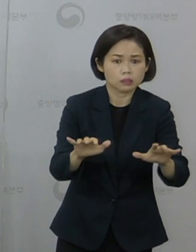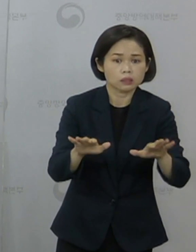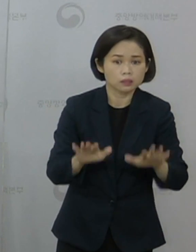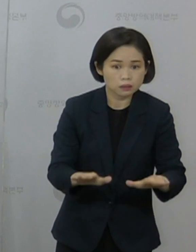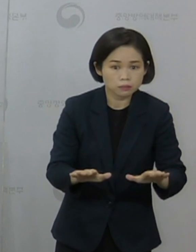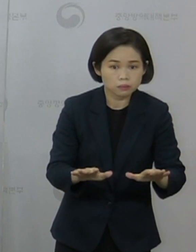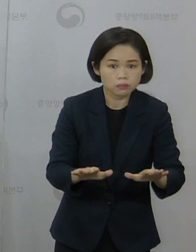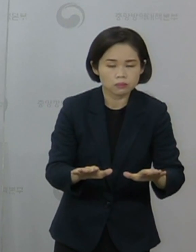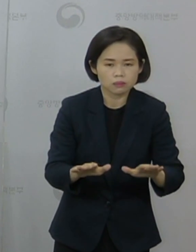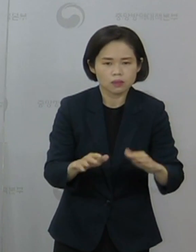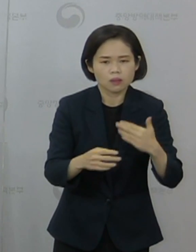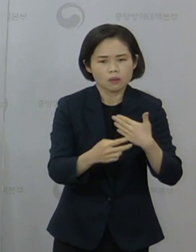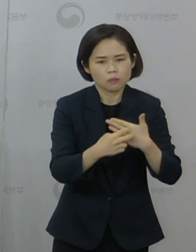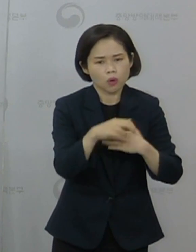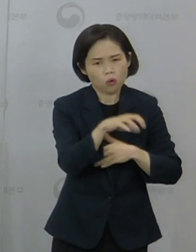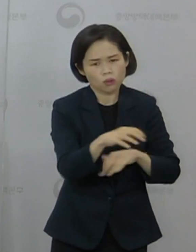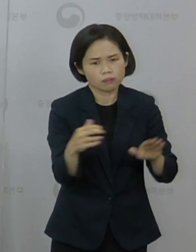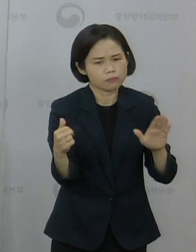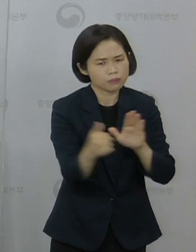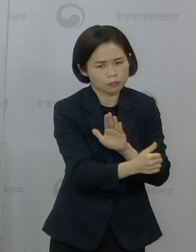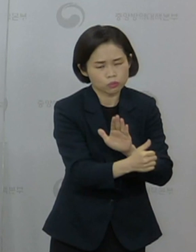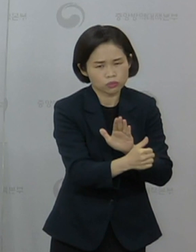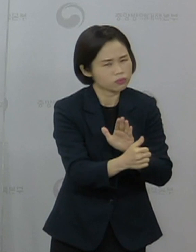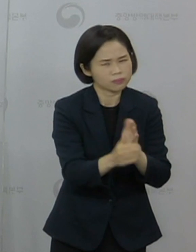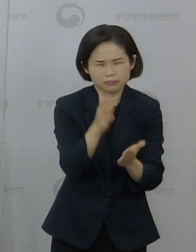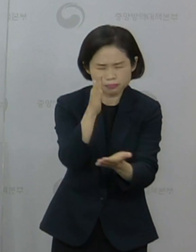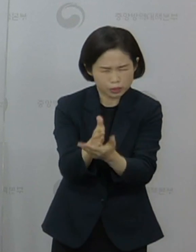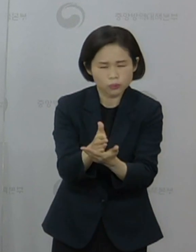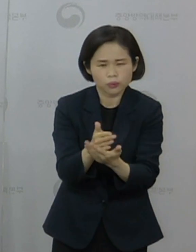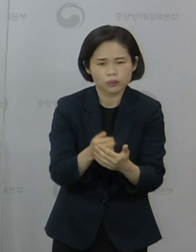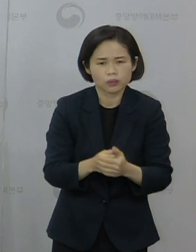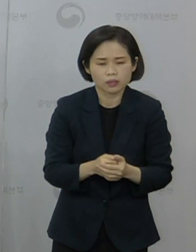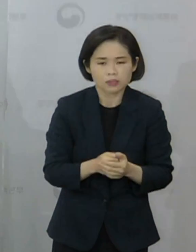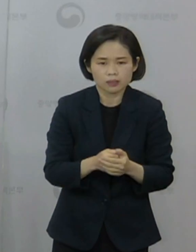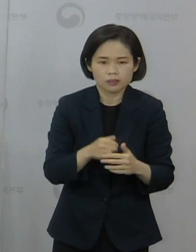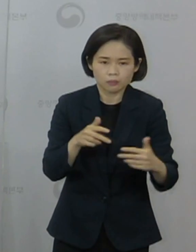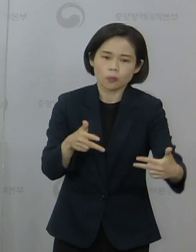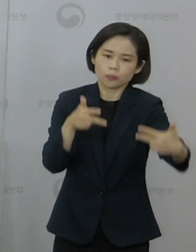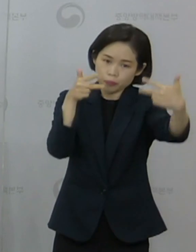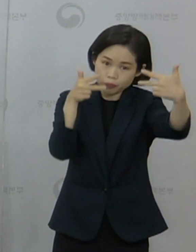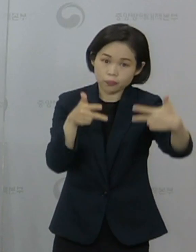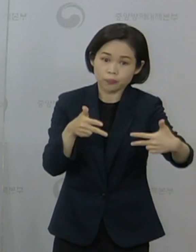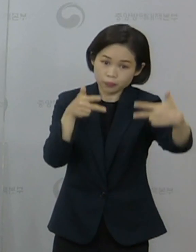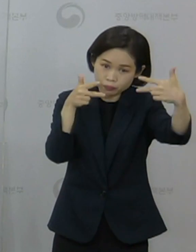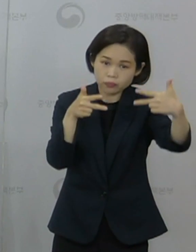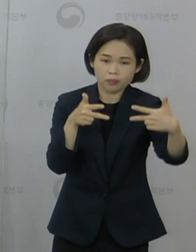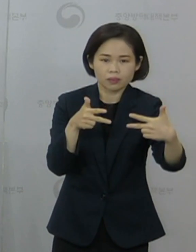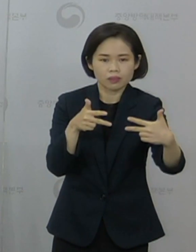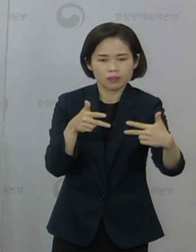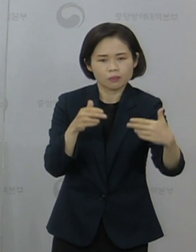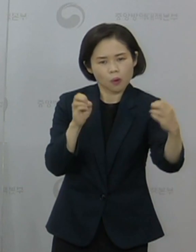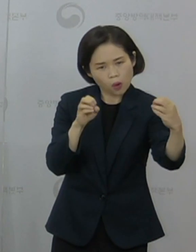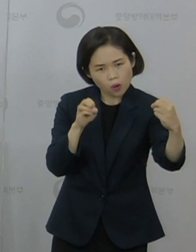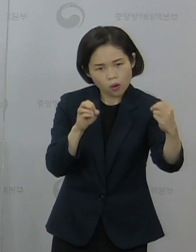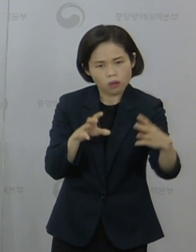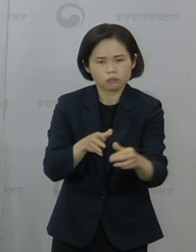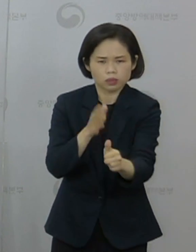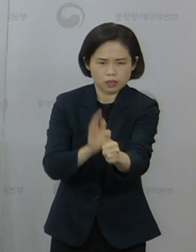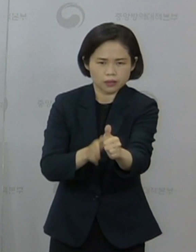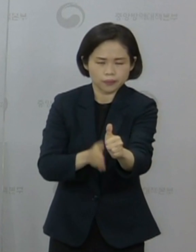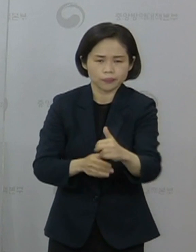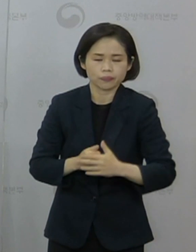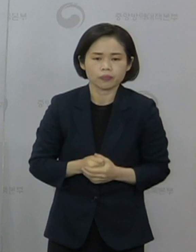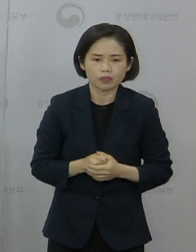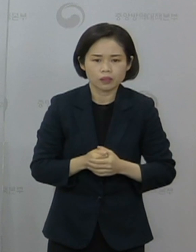문 병 이라는 형태로 병원을 방문 하시지 말고 닫은 비대면 를 통해서 소통 해주실 것을 당부 를 드립니다